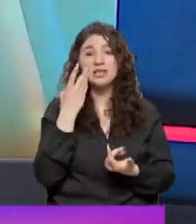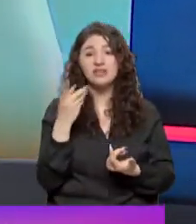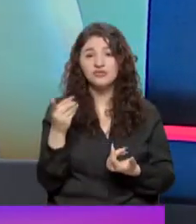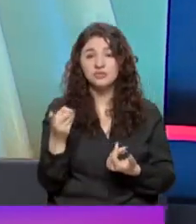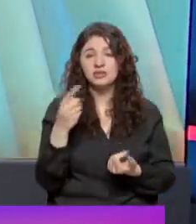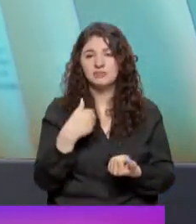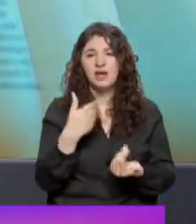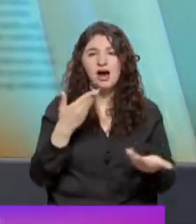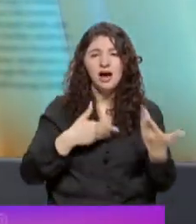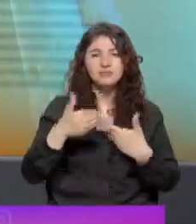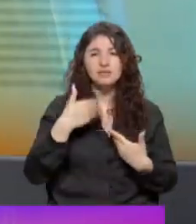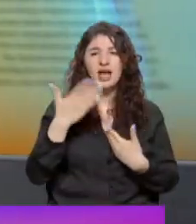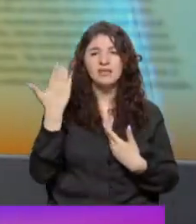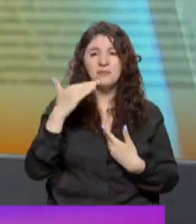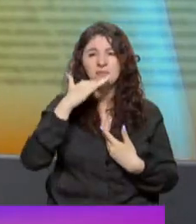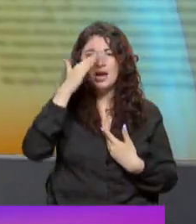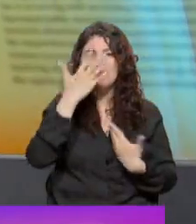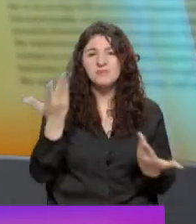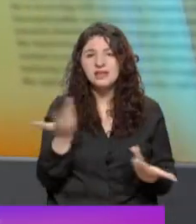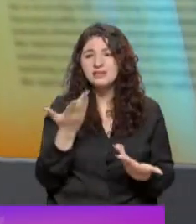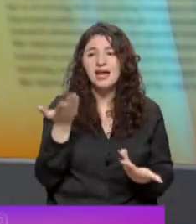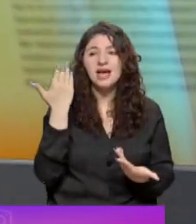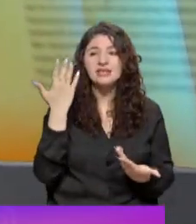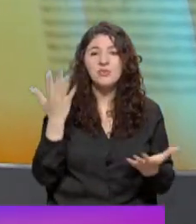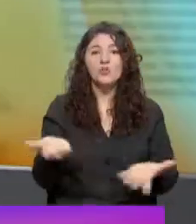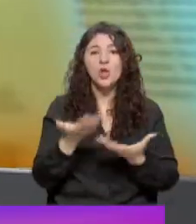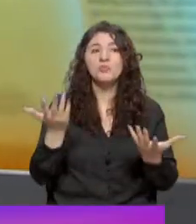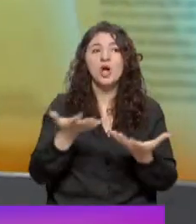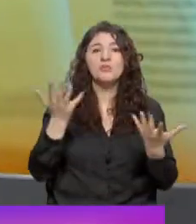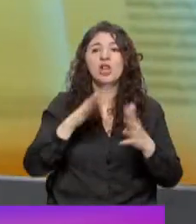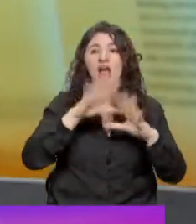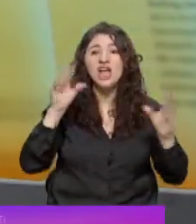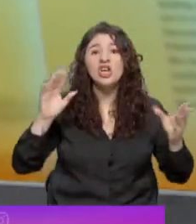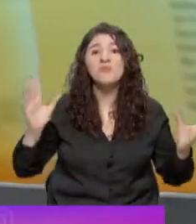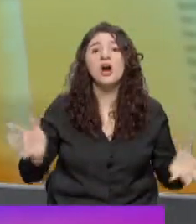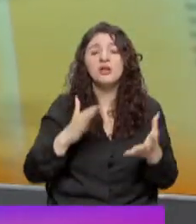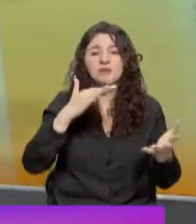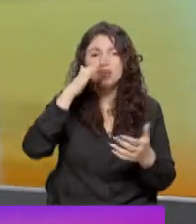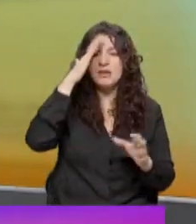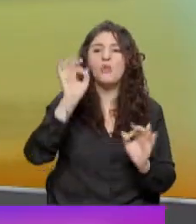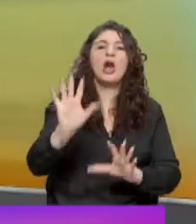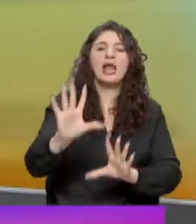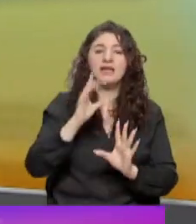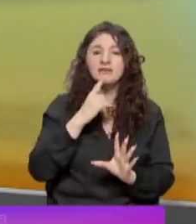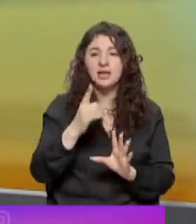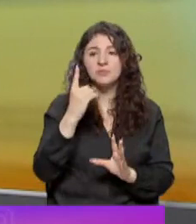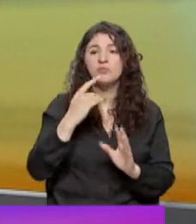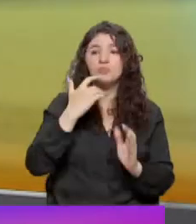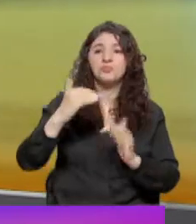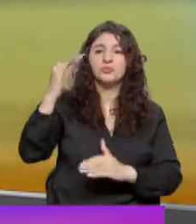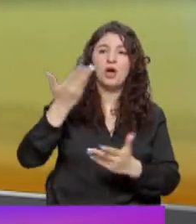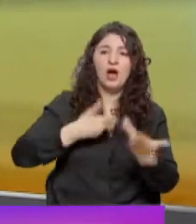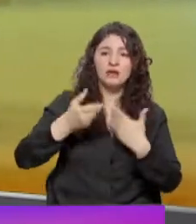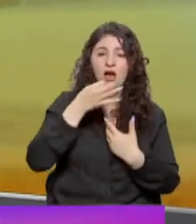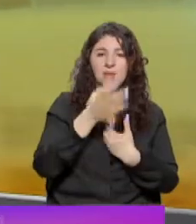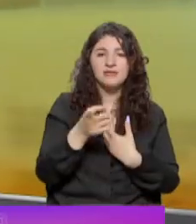izleyicimiz bize anlatır mısınız Eskiden bayramlar nasıldı Eskiden Bolulu Bolulu her şey bayramlar böyleydi diye bir büyüğümüz